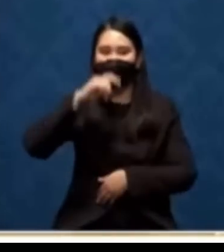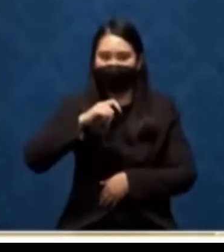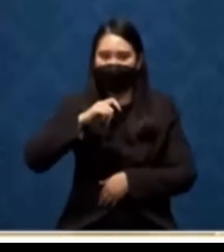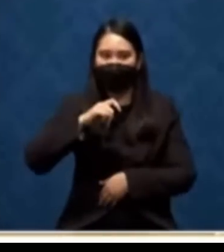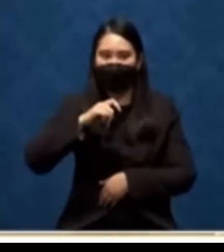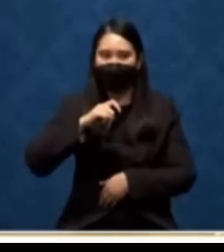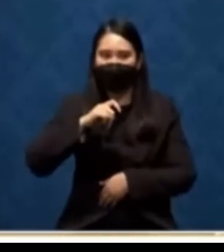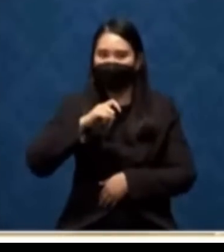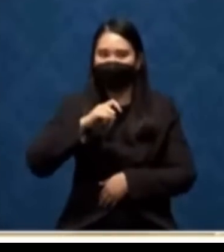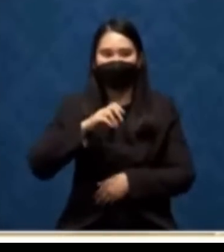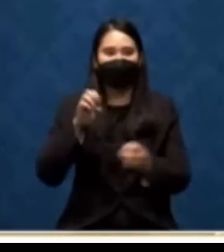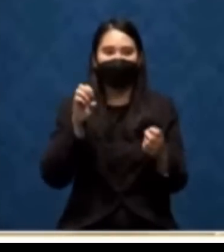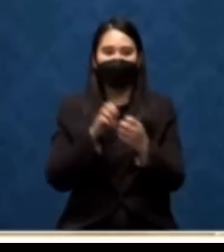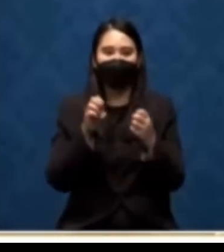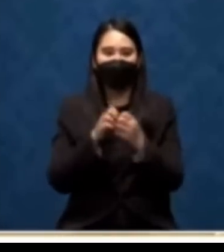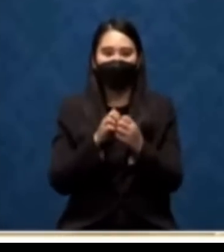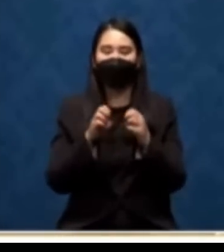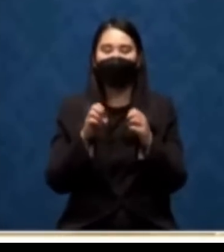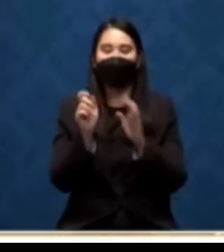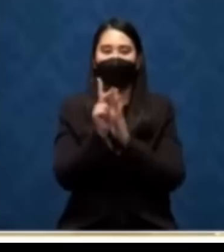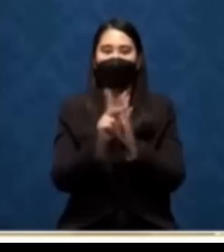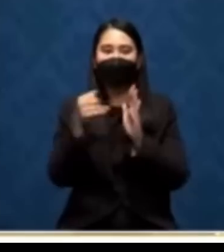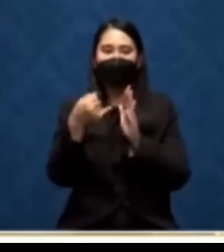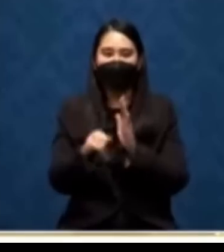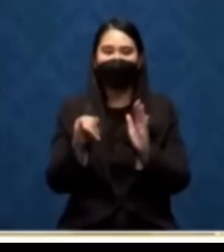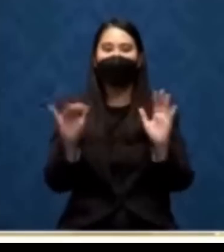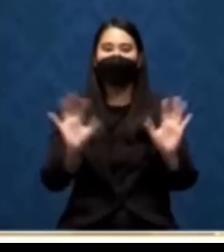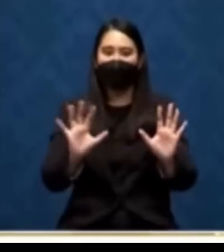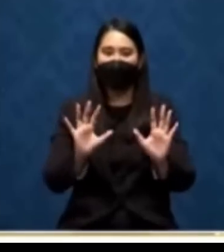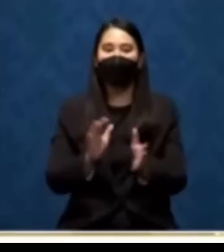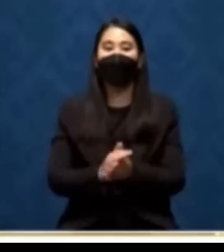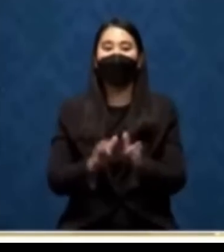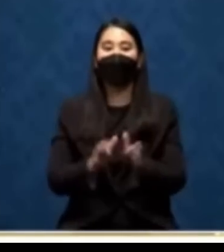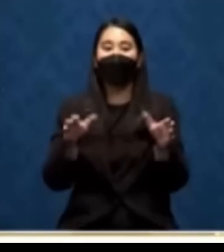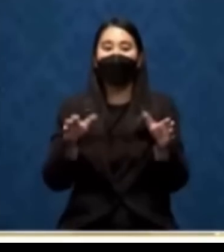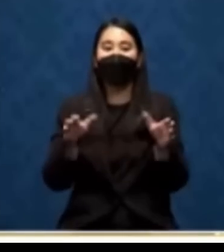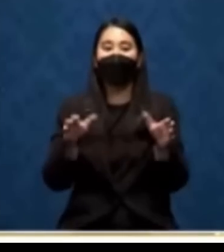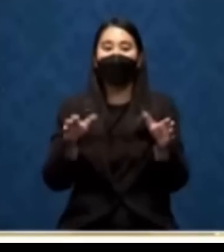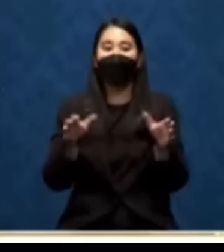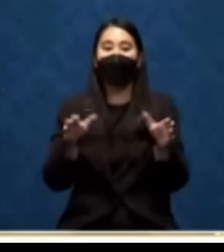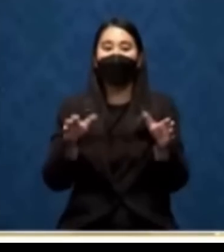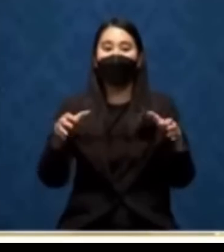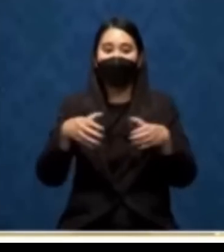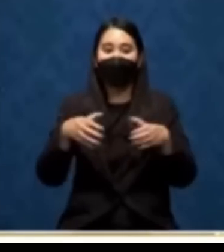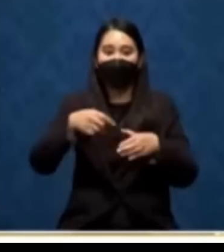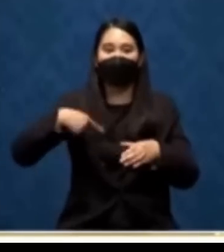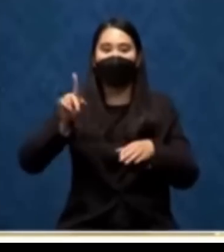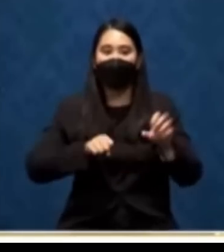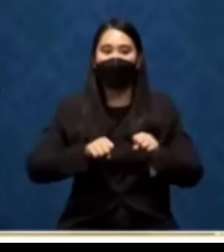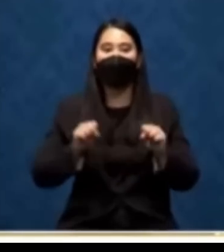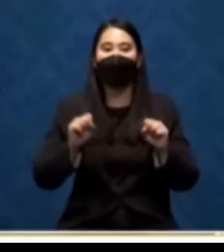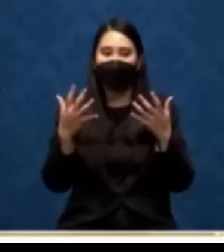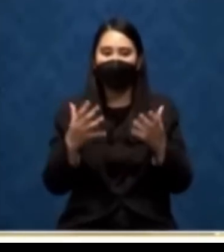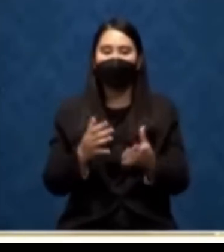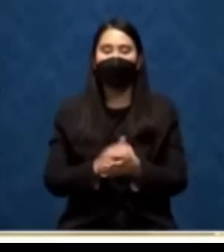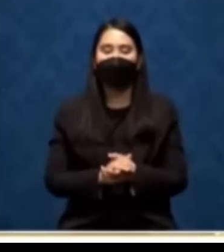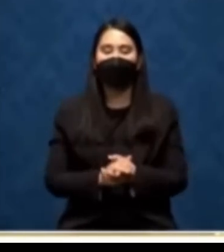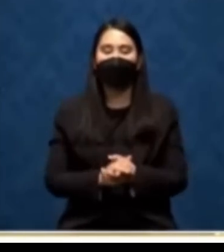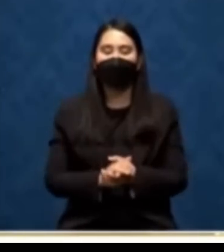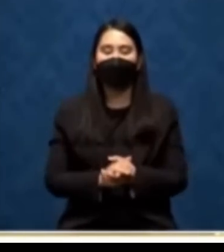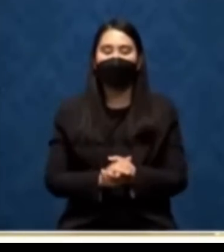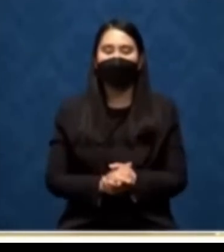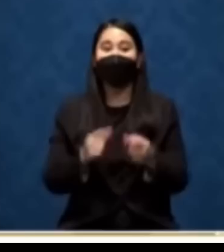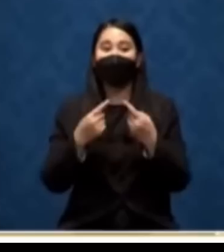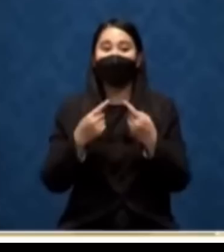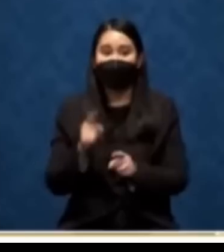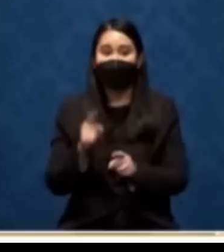เปื้อนกับวีรกรรมเทาๆของพวกตัวเองอย่าให้คนพวกนั้นเข้ามาฉวยประโยชน์แต่ความเป็นจริงสิ่